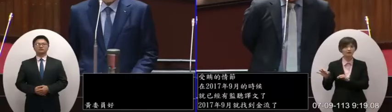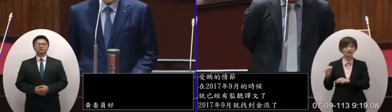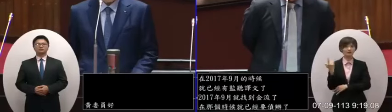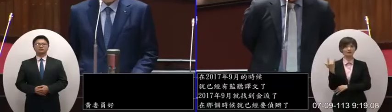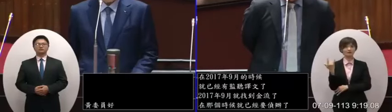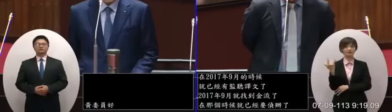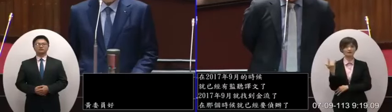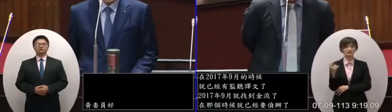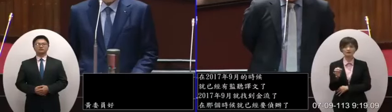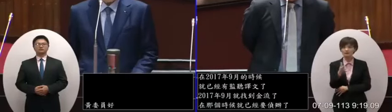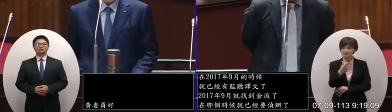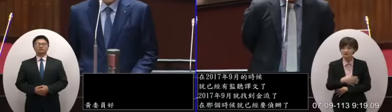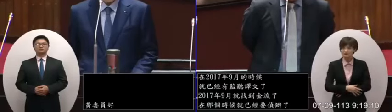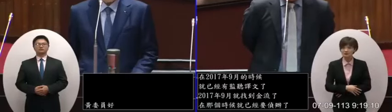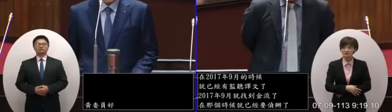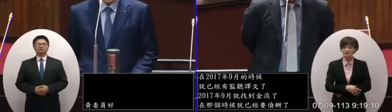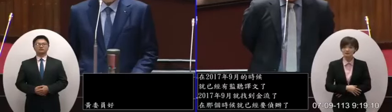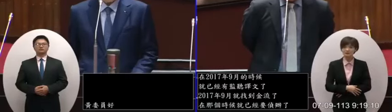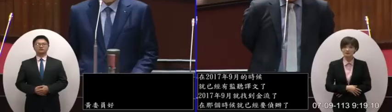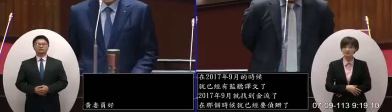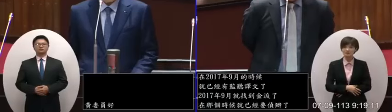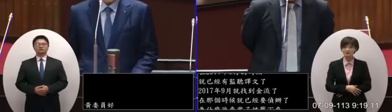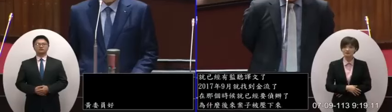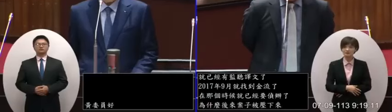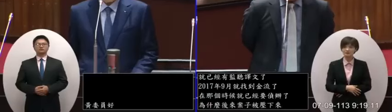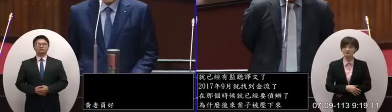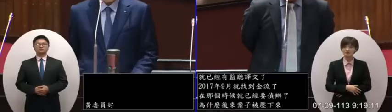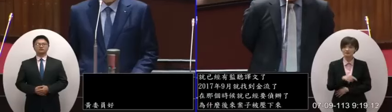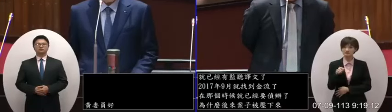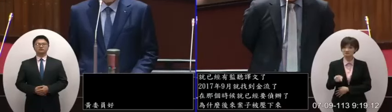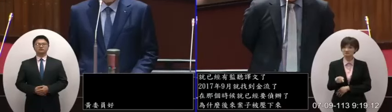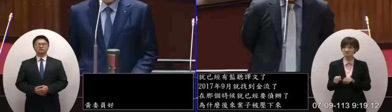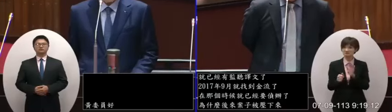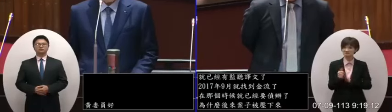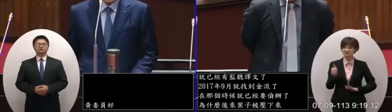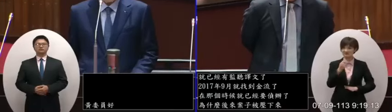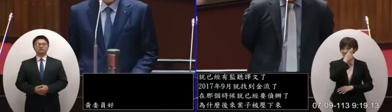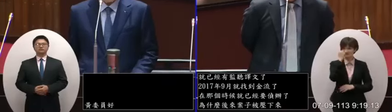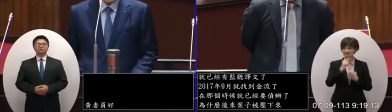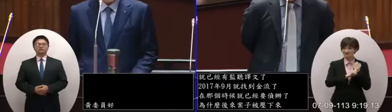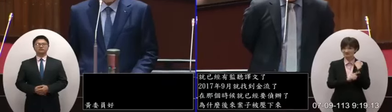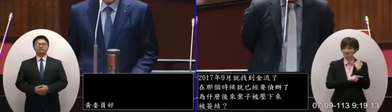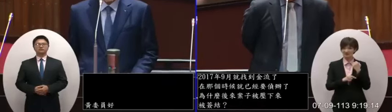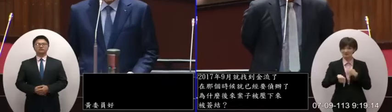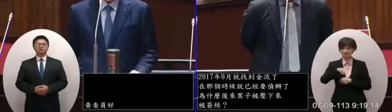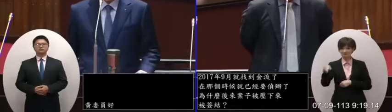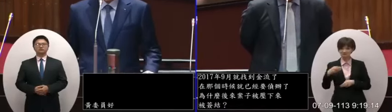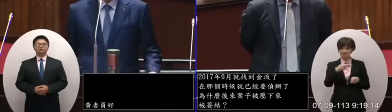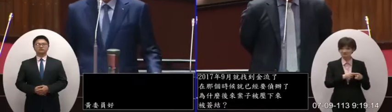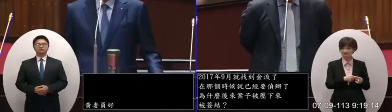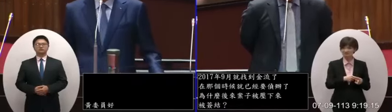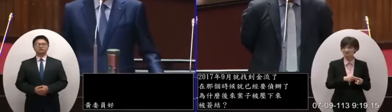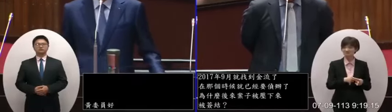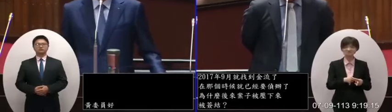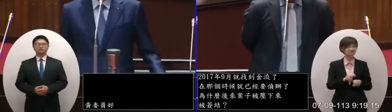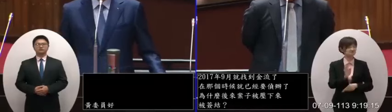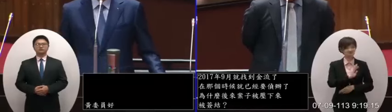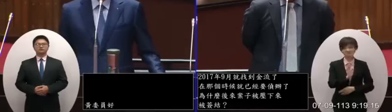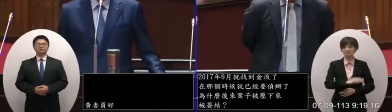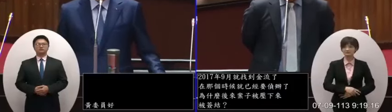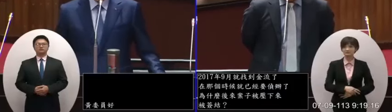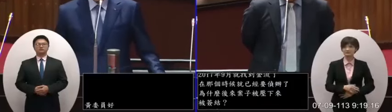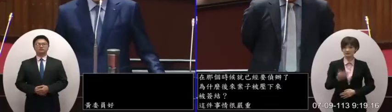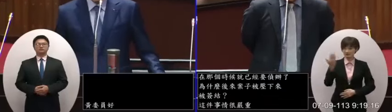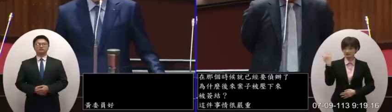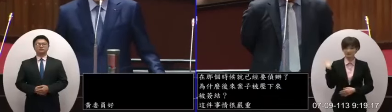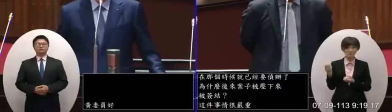重，这个攸关了我国整个司法上的信誉啊！为什么那个时候的案